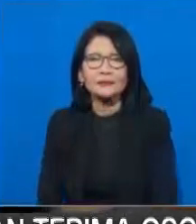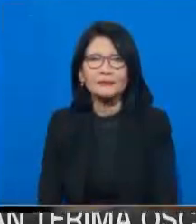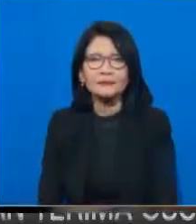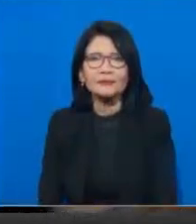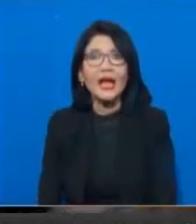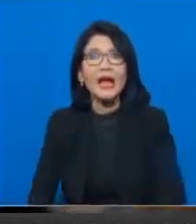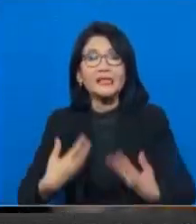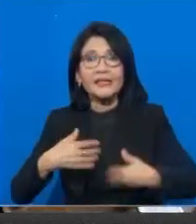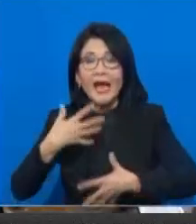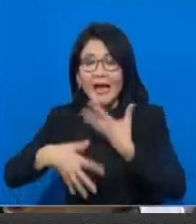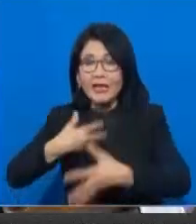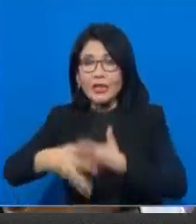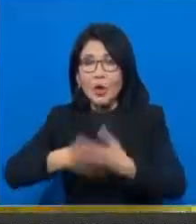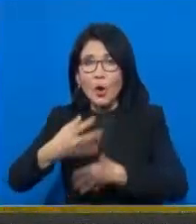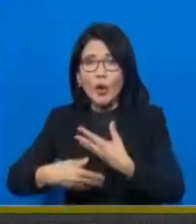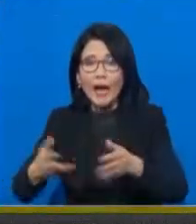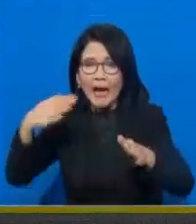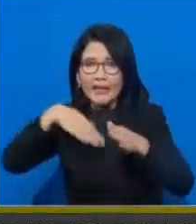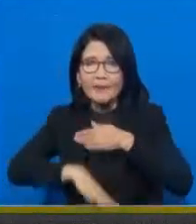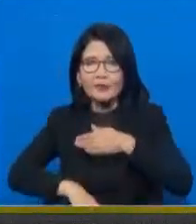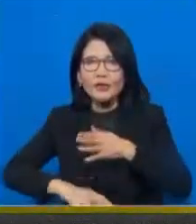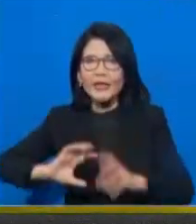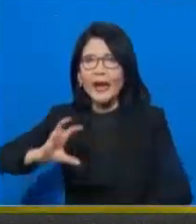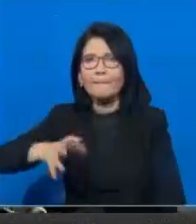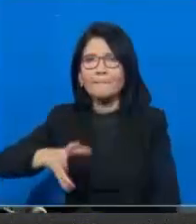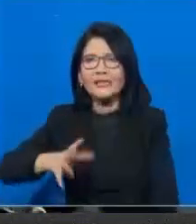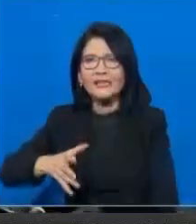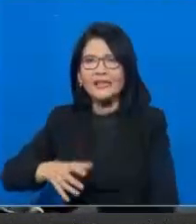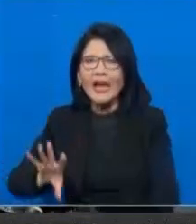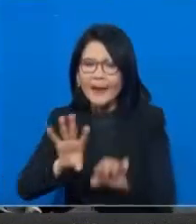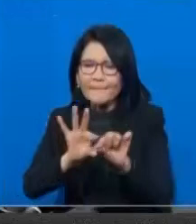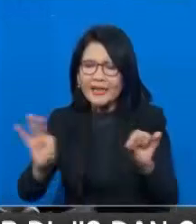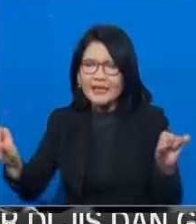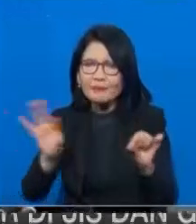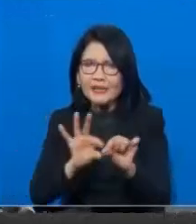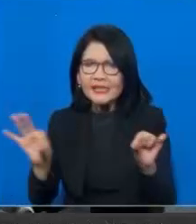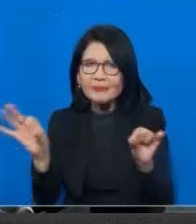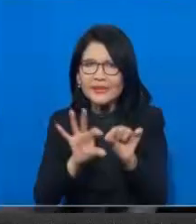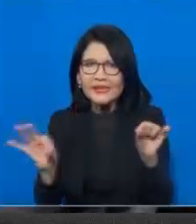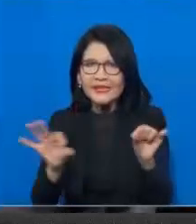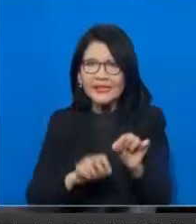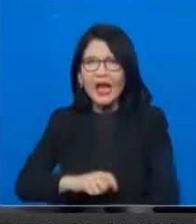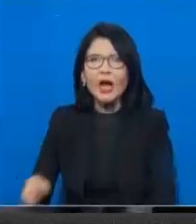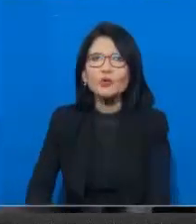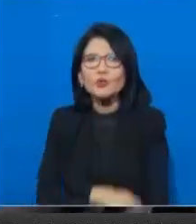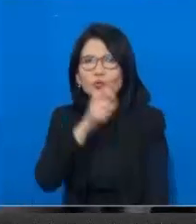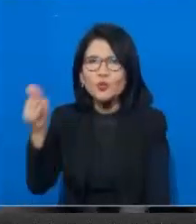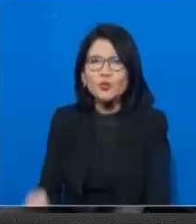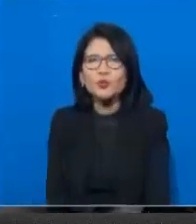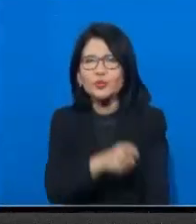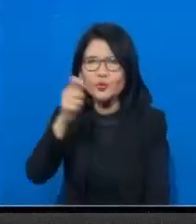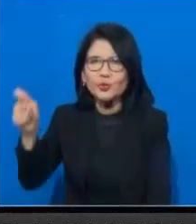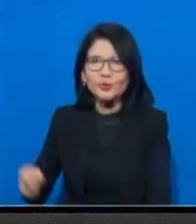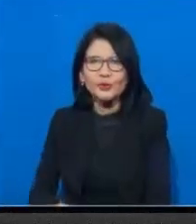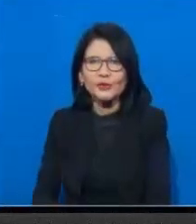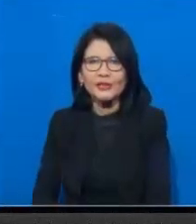Setelah diolah, adonan tersebut dimasukkan dalam mesin untuk dipipihkan hingga menjadi lembaran. Berkali adonan ini melewati